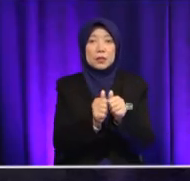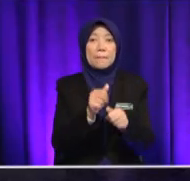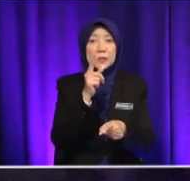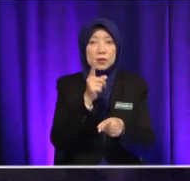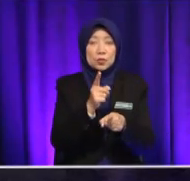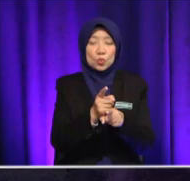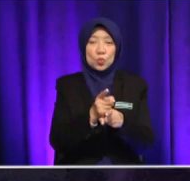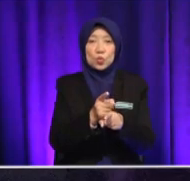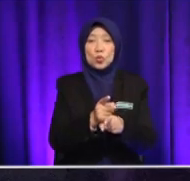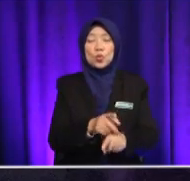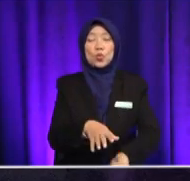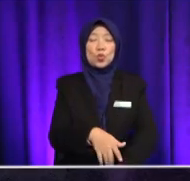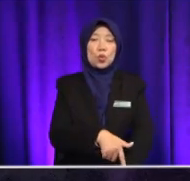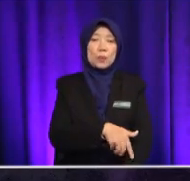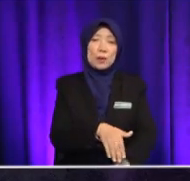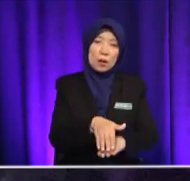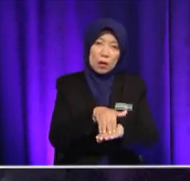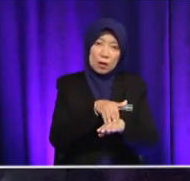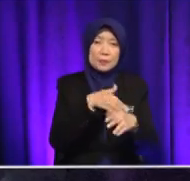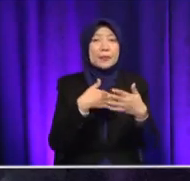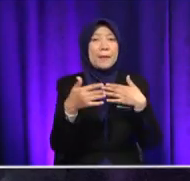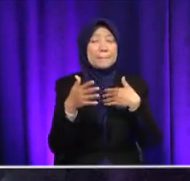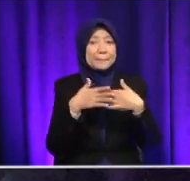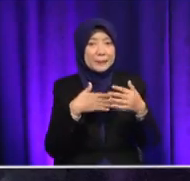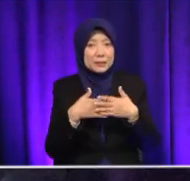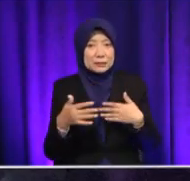asalkan selamat. Biar selamat. Ya, okey. So kita ada